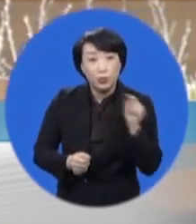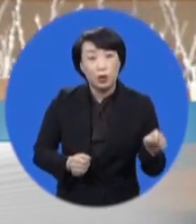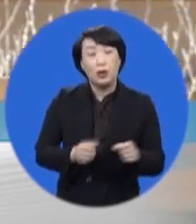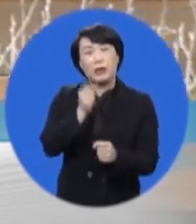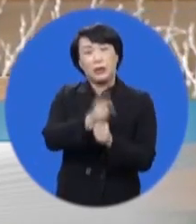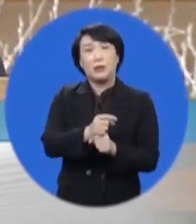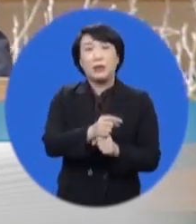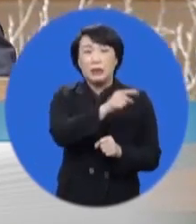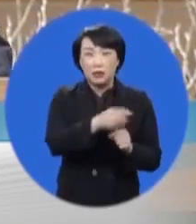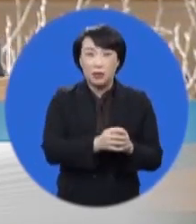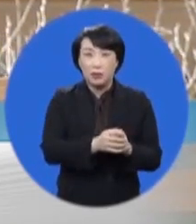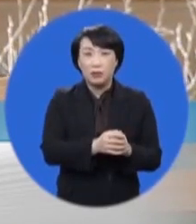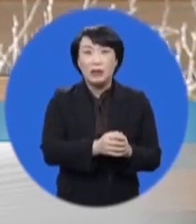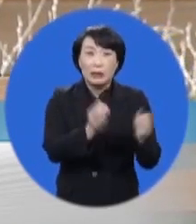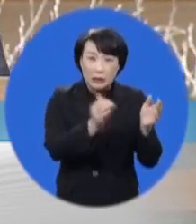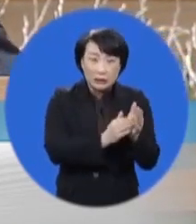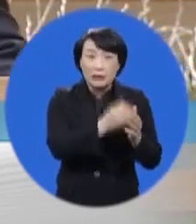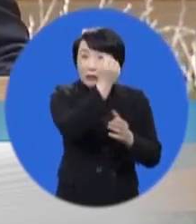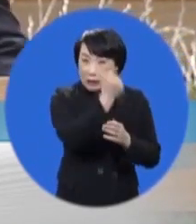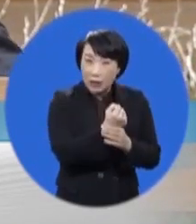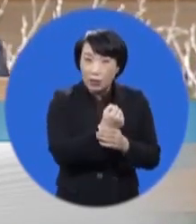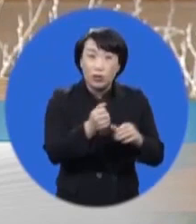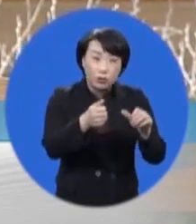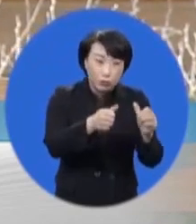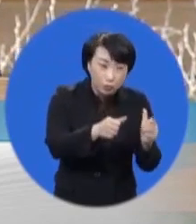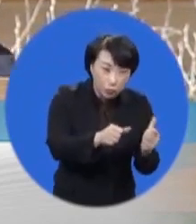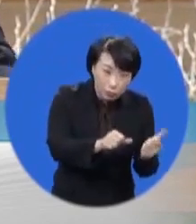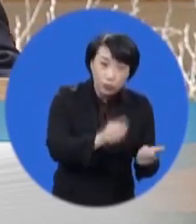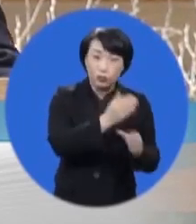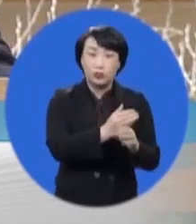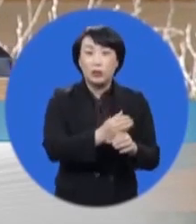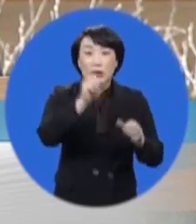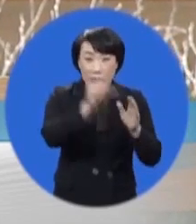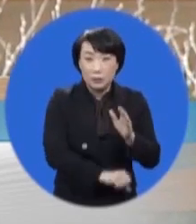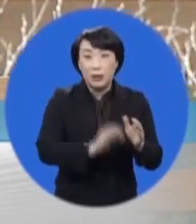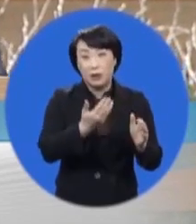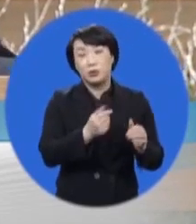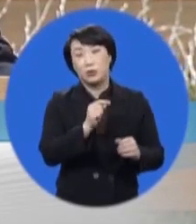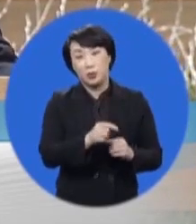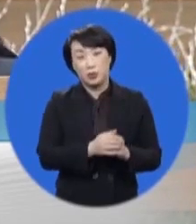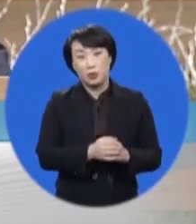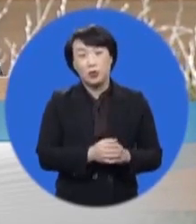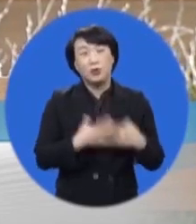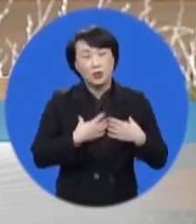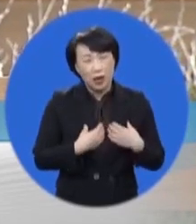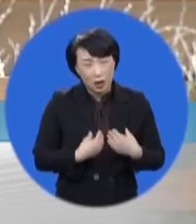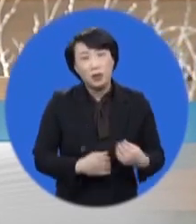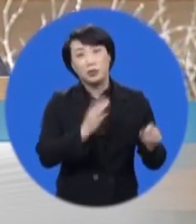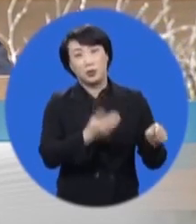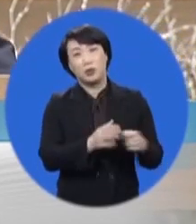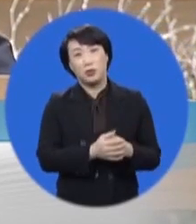이미 폐쇄되고 낡아지고 죽어져가고 실패자가 되고 좌절자가